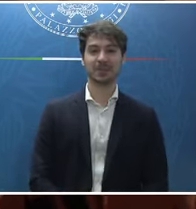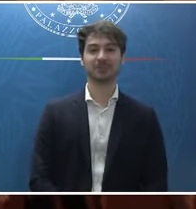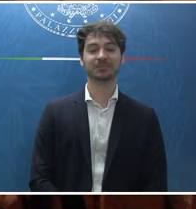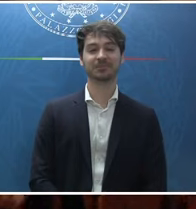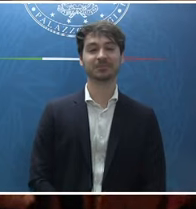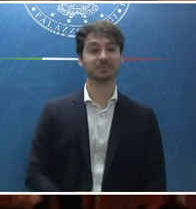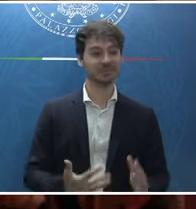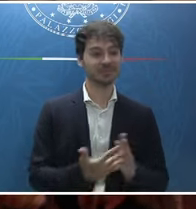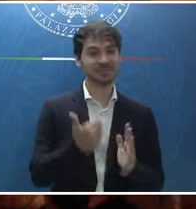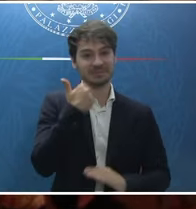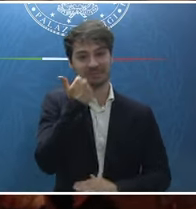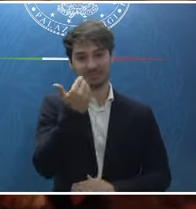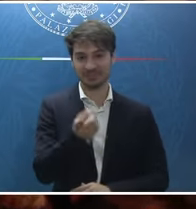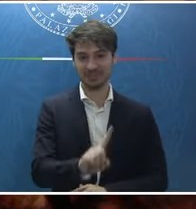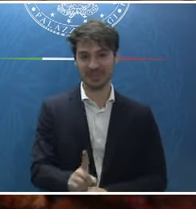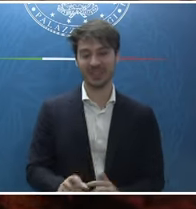Non siate timidi.